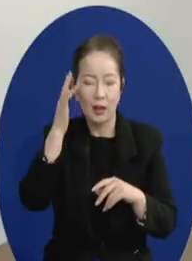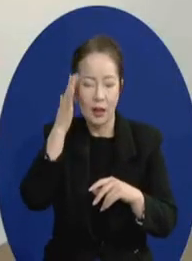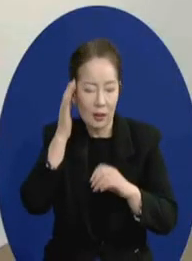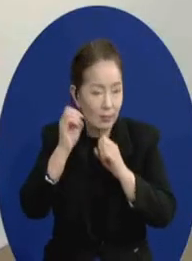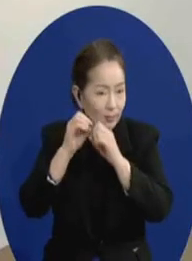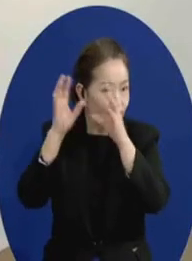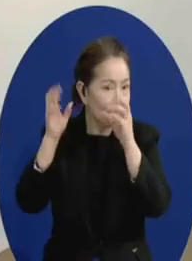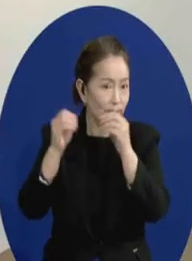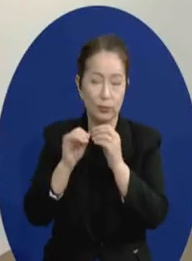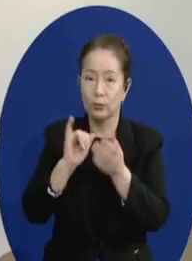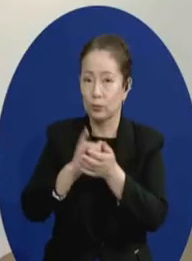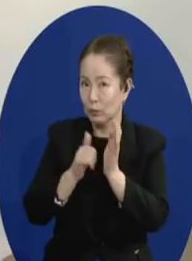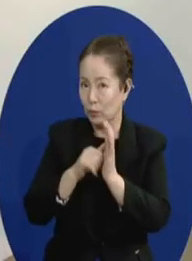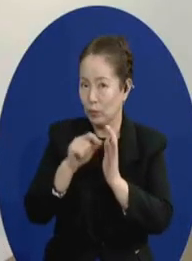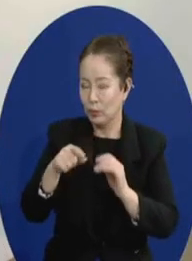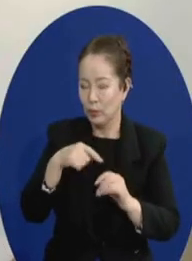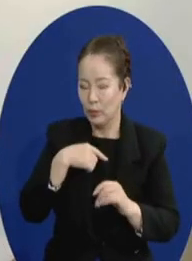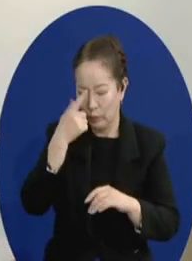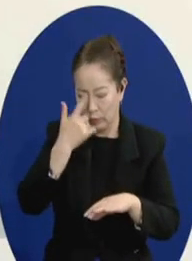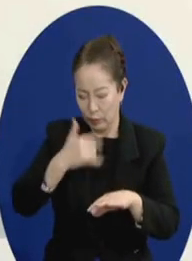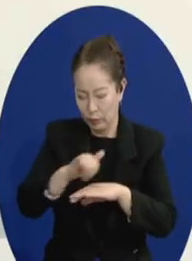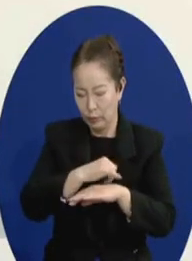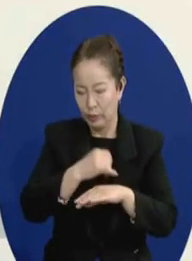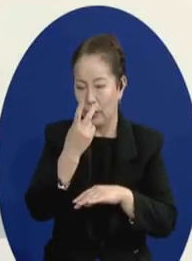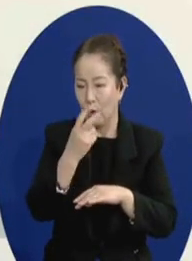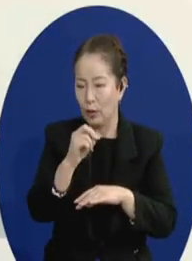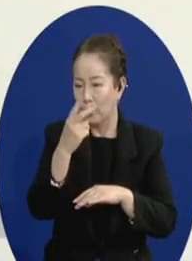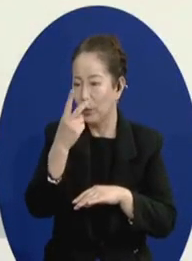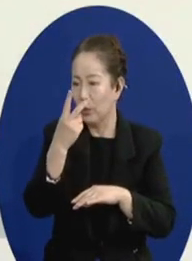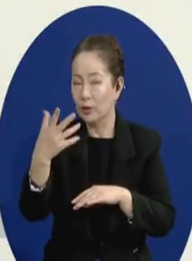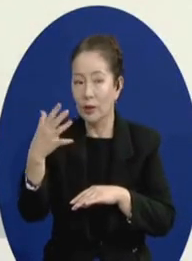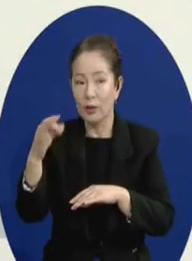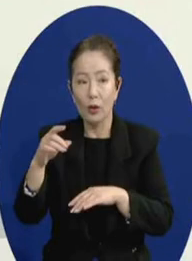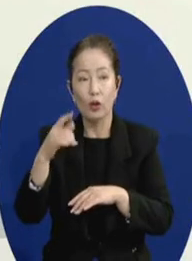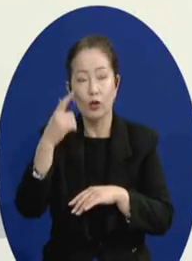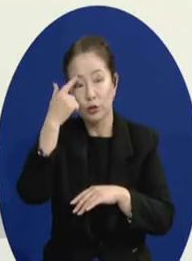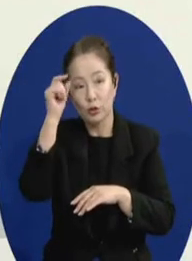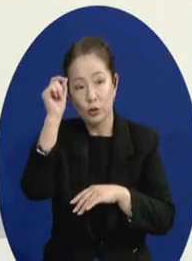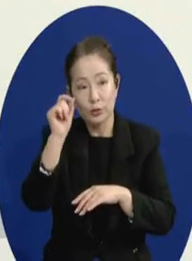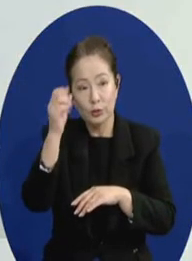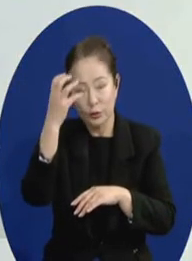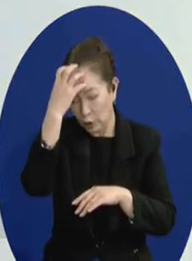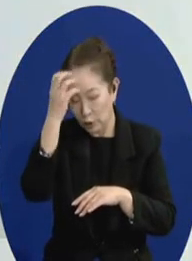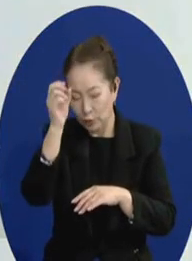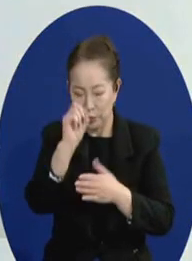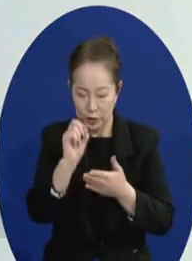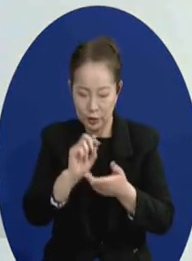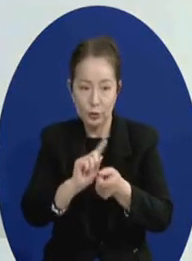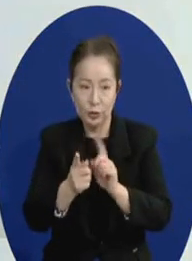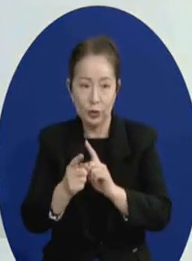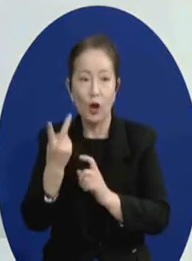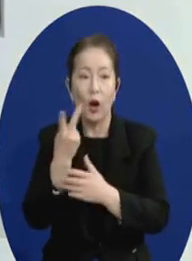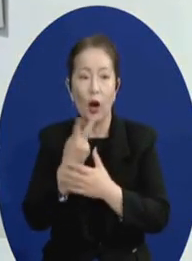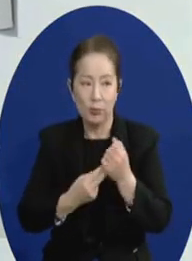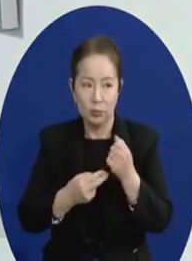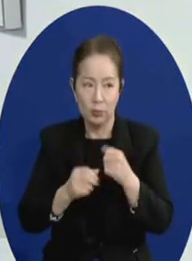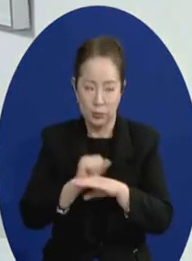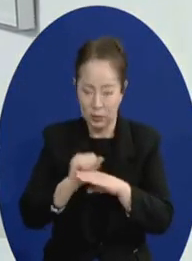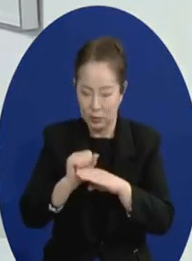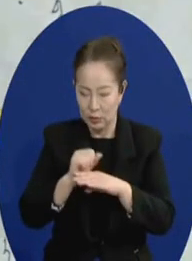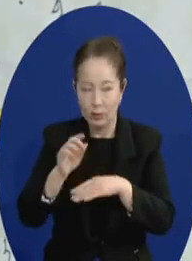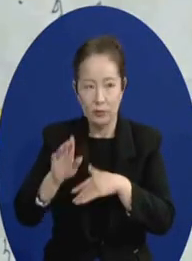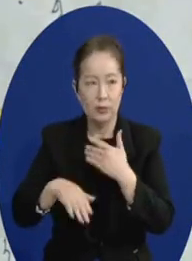байгаа гэсэн үг шүү дээ. Манай улс 2025 оноос төрийн бичиг хэргийг хос бичгээр хөтлөж эхэлнэ. Хос бичиг шилжих бэлтгэл өнөөдрийн байдлаар